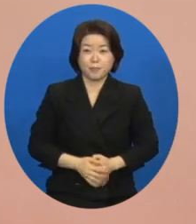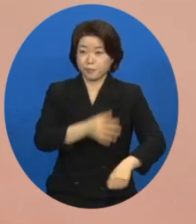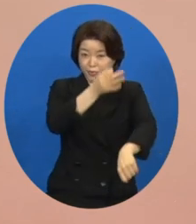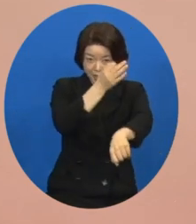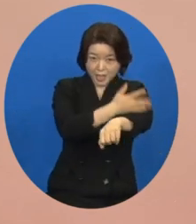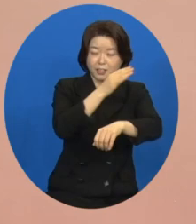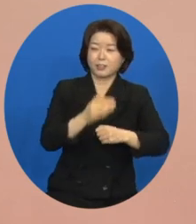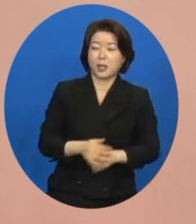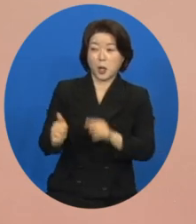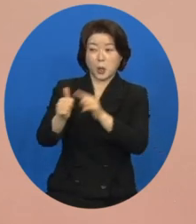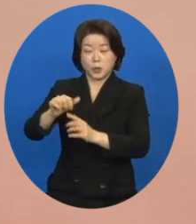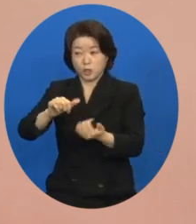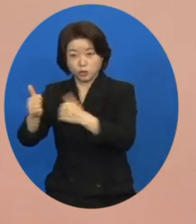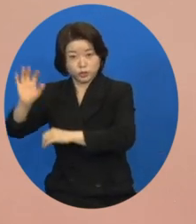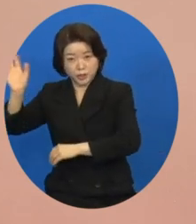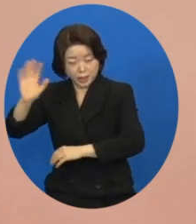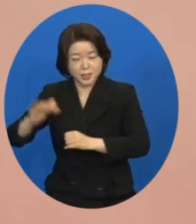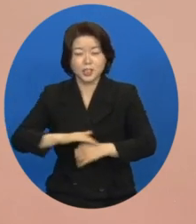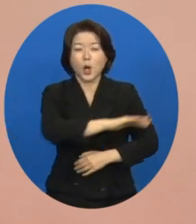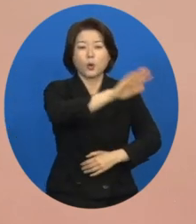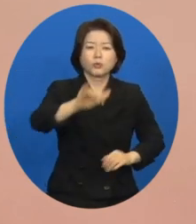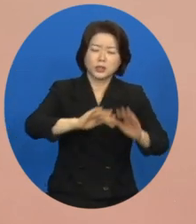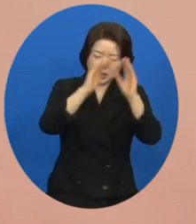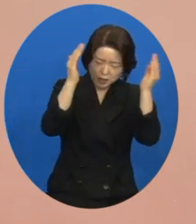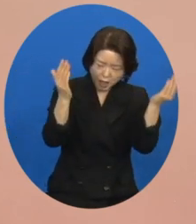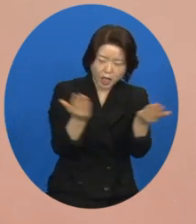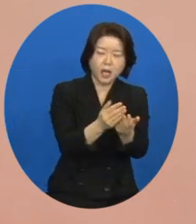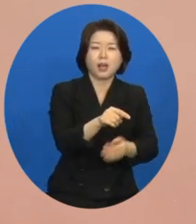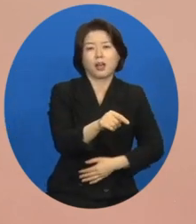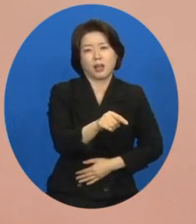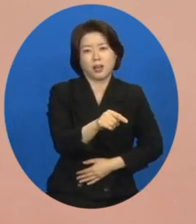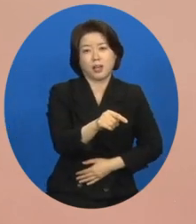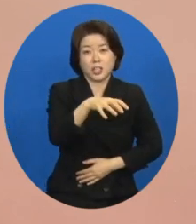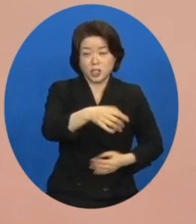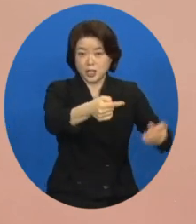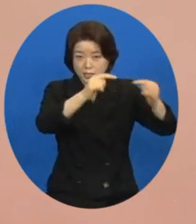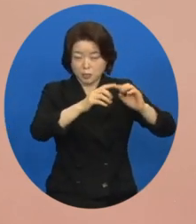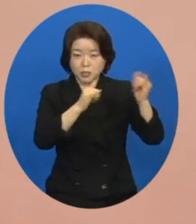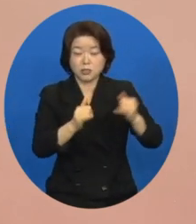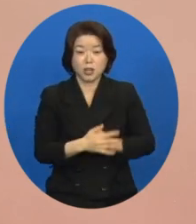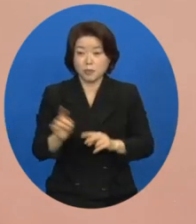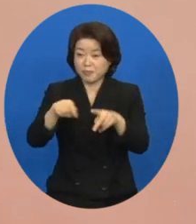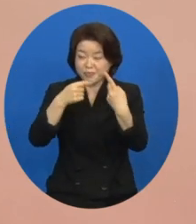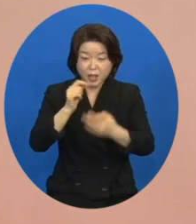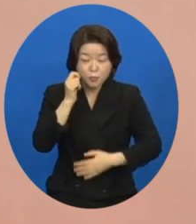간단합니다. 저분이 죽는 게 아니라 여기 있는 사람만이라도 이제 못 알아들으면.